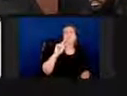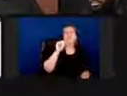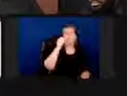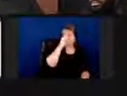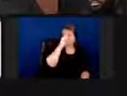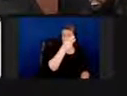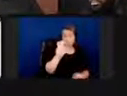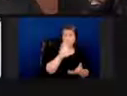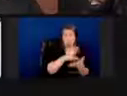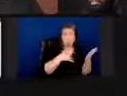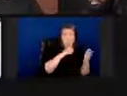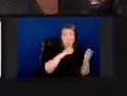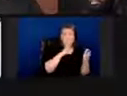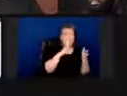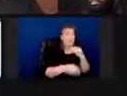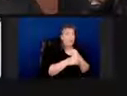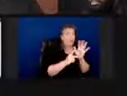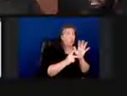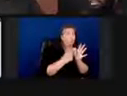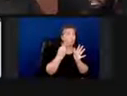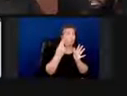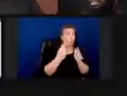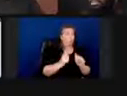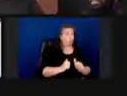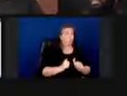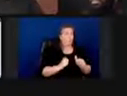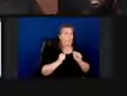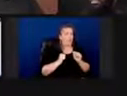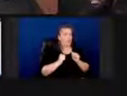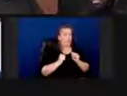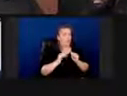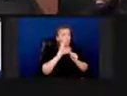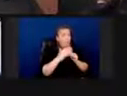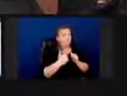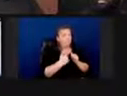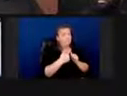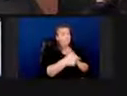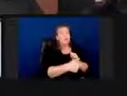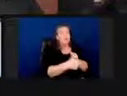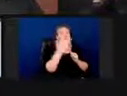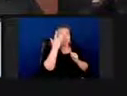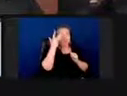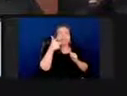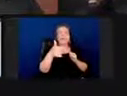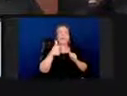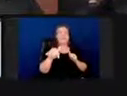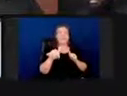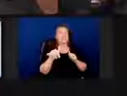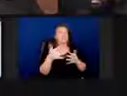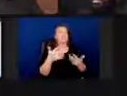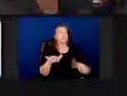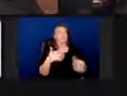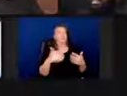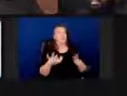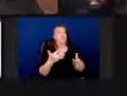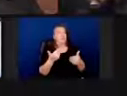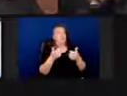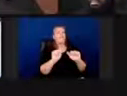الموقع الإلكتروني الجديد، وهذا يمكننا أيضا في النظر إلى